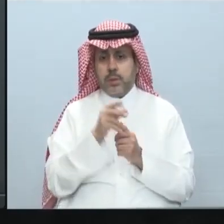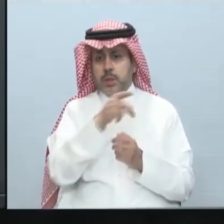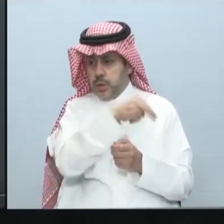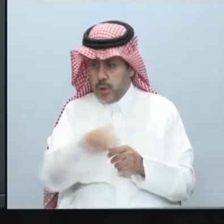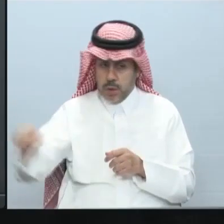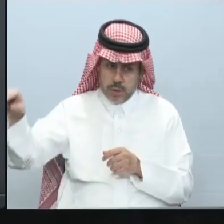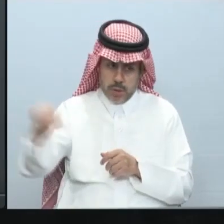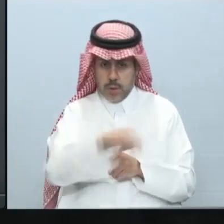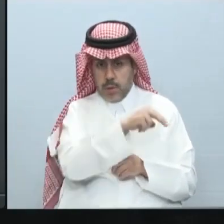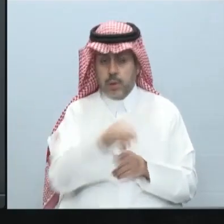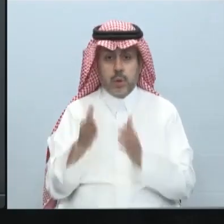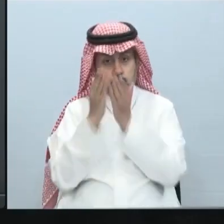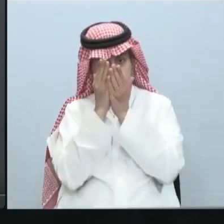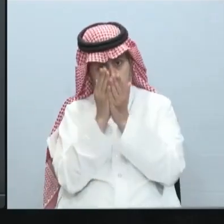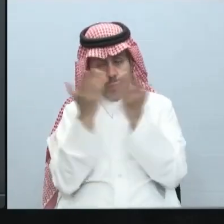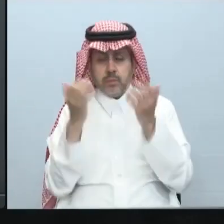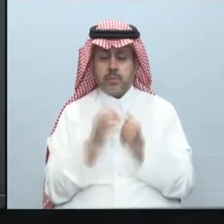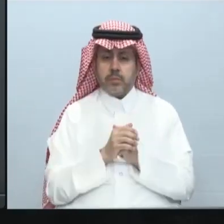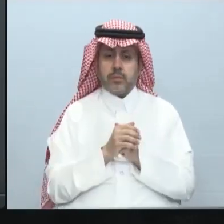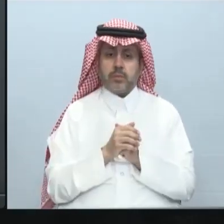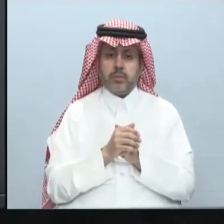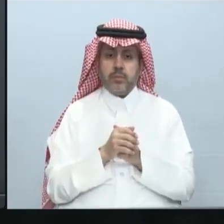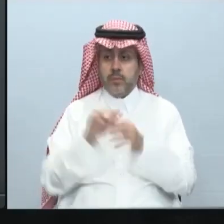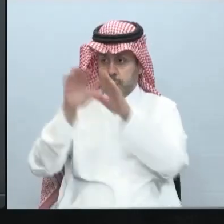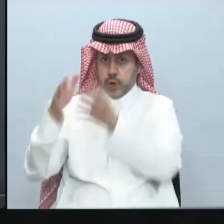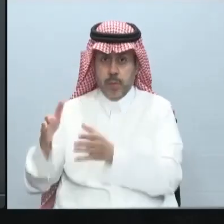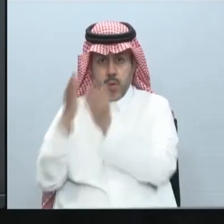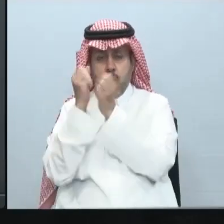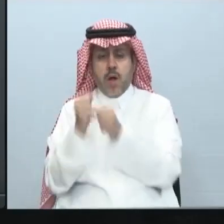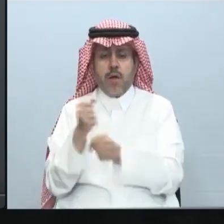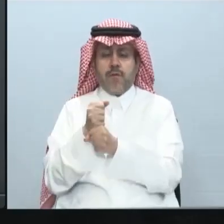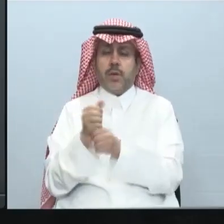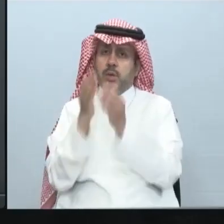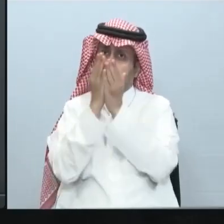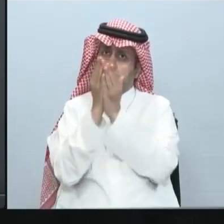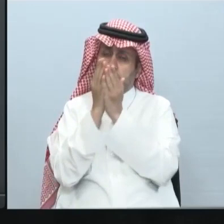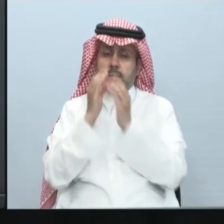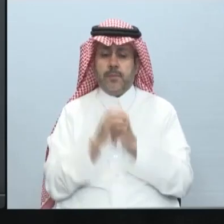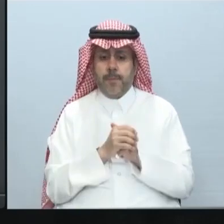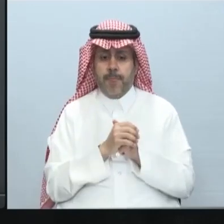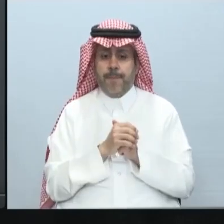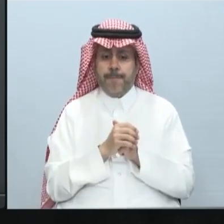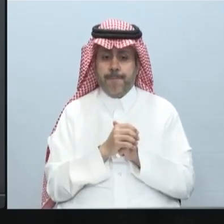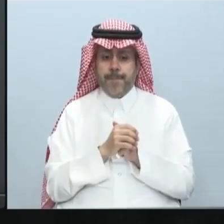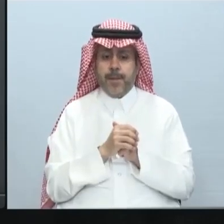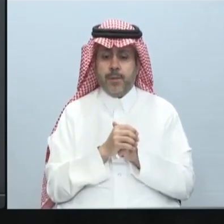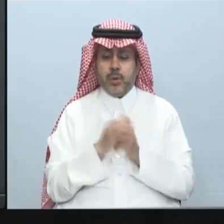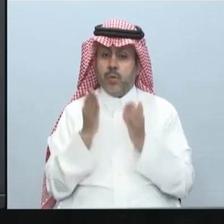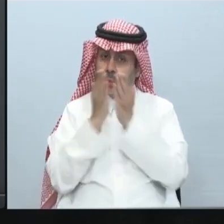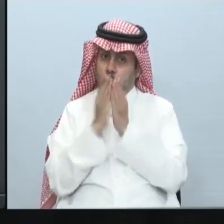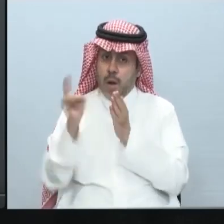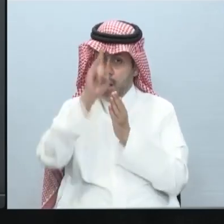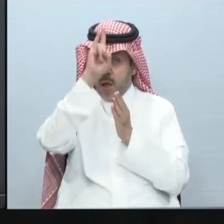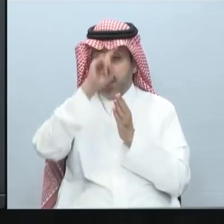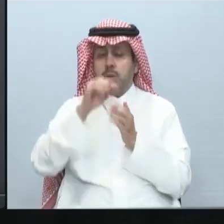يديه ويقول لا اله الا الله وحده انجز وعده ونصر عبده وهزم الاحزاب وحده ثم يدعو لا اله الا الله